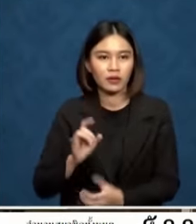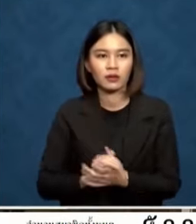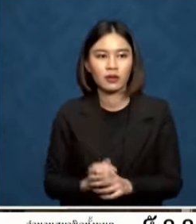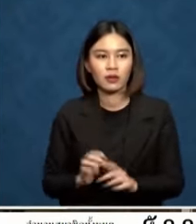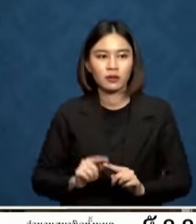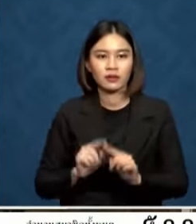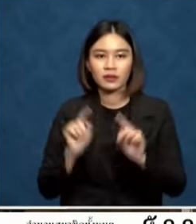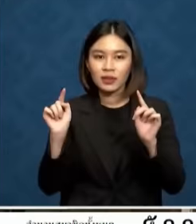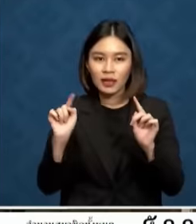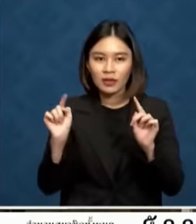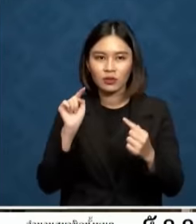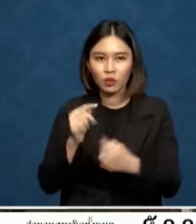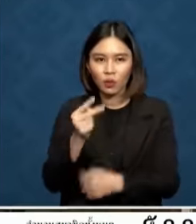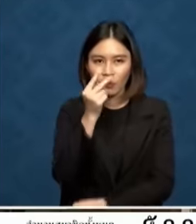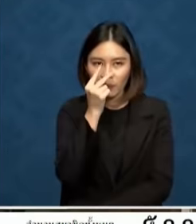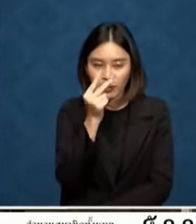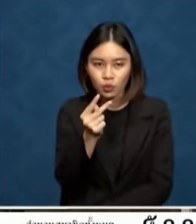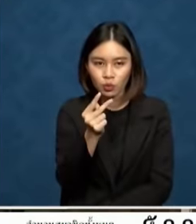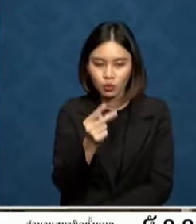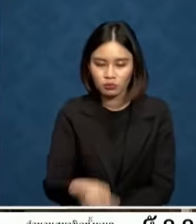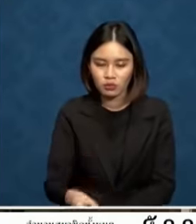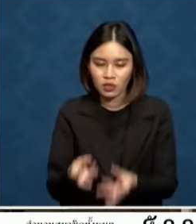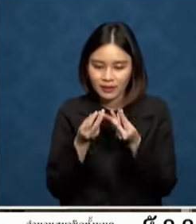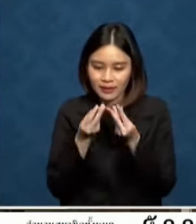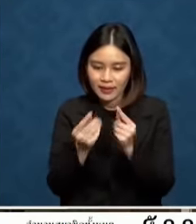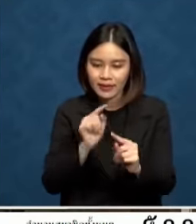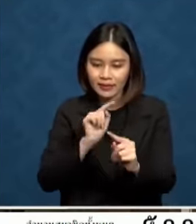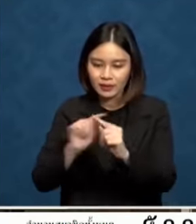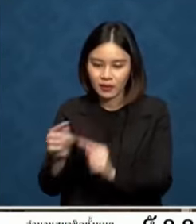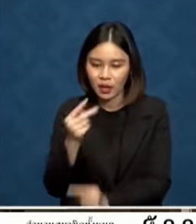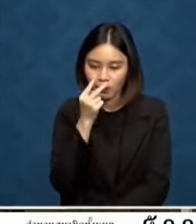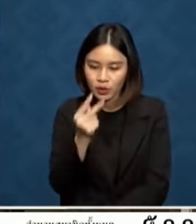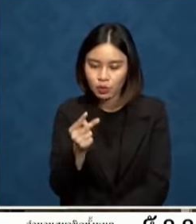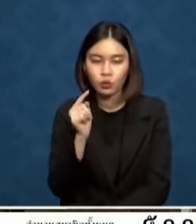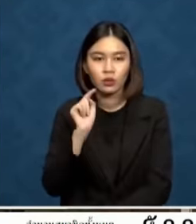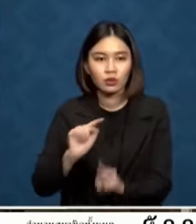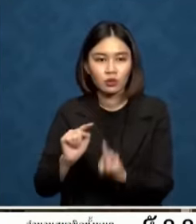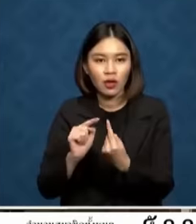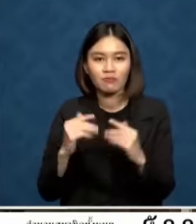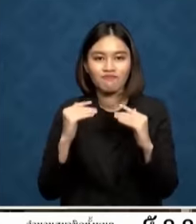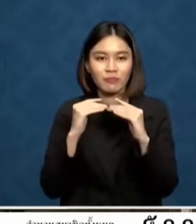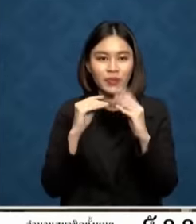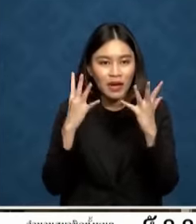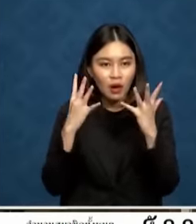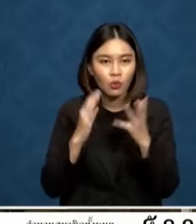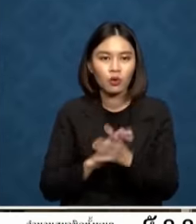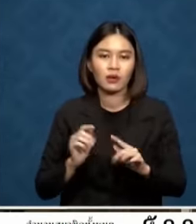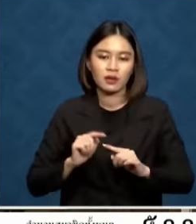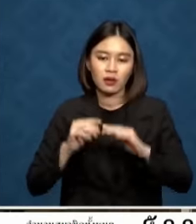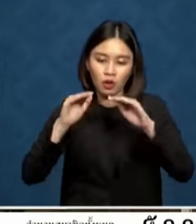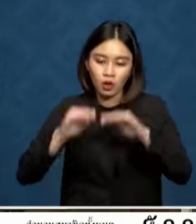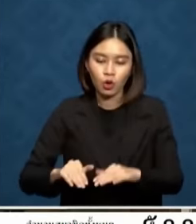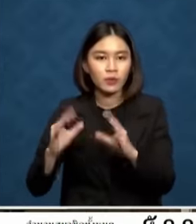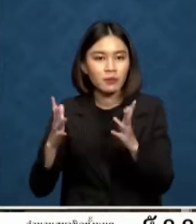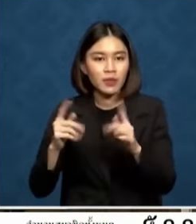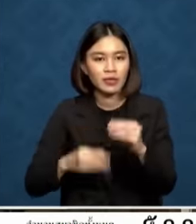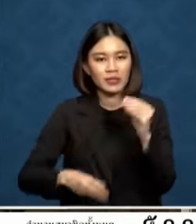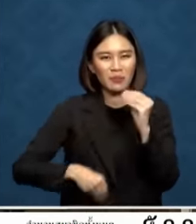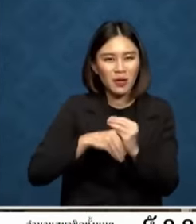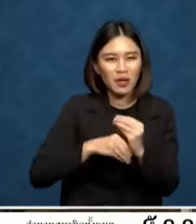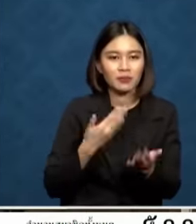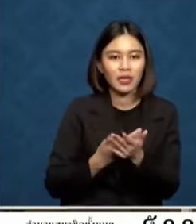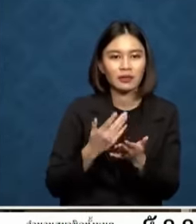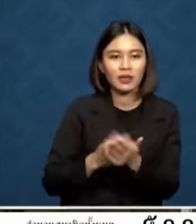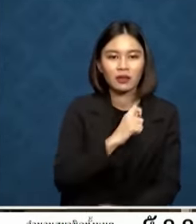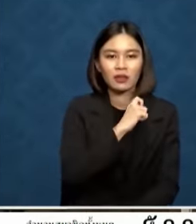แต่ปรากฏว่าพอไปดูจริงปรากฏว่านอกจากไม่เท่าเดิมไม่ลดและยังเพิ่มการขาดดุ